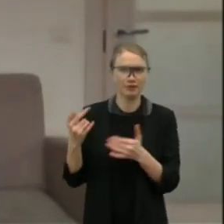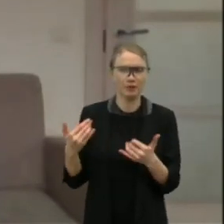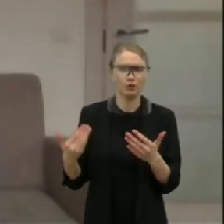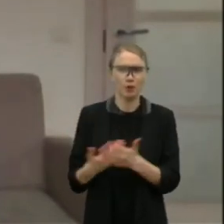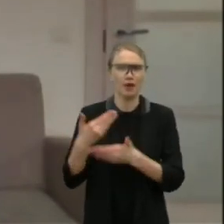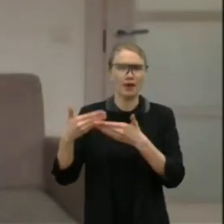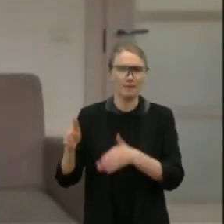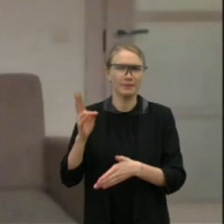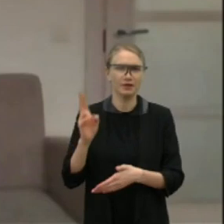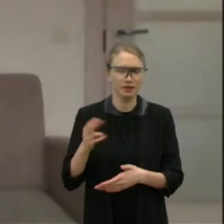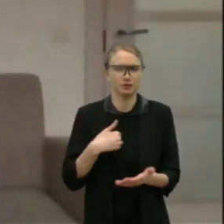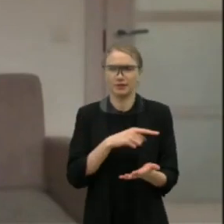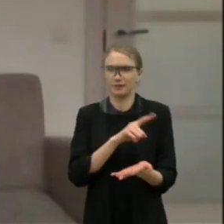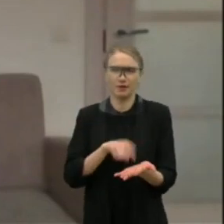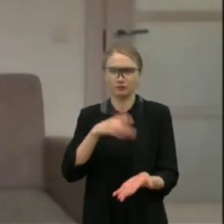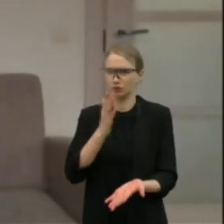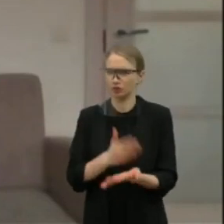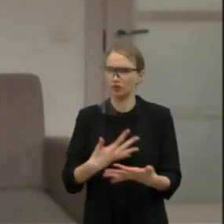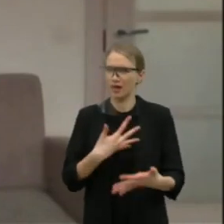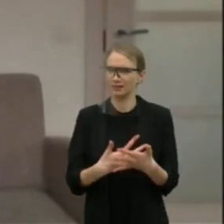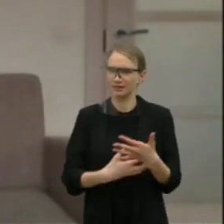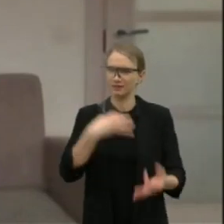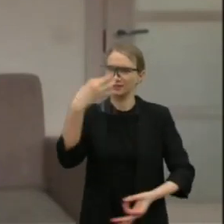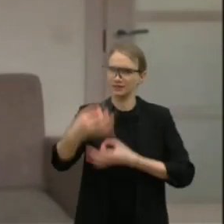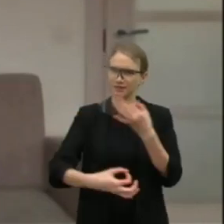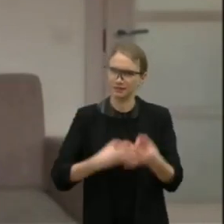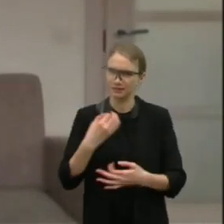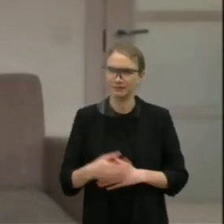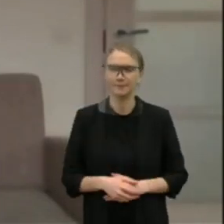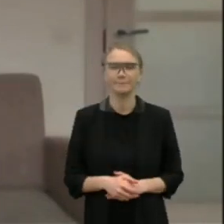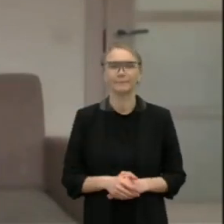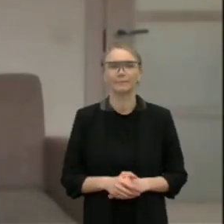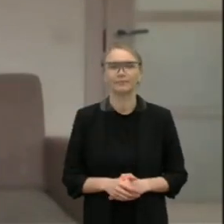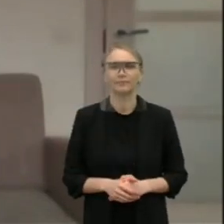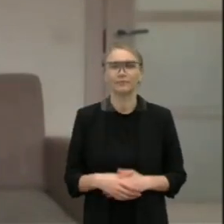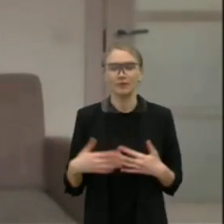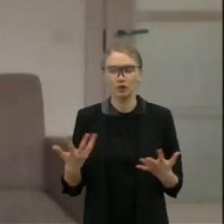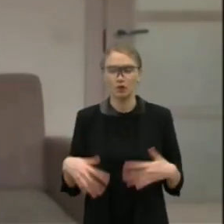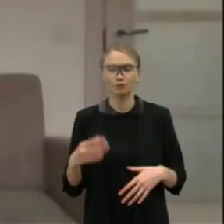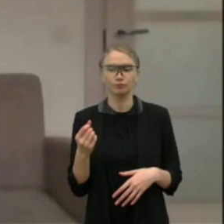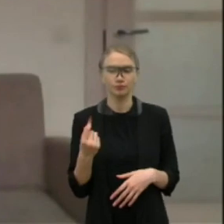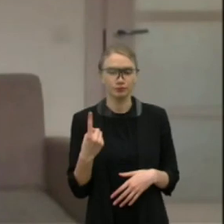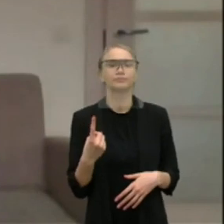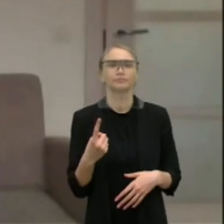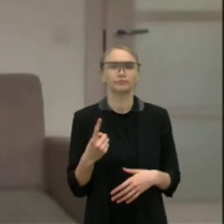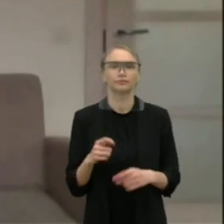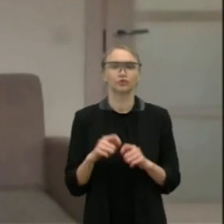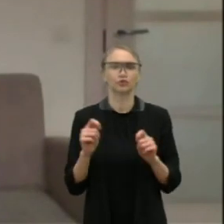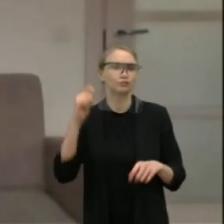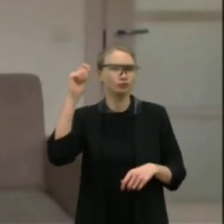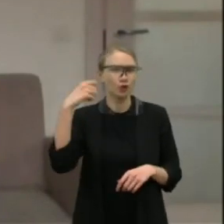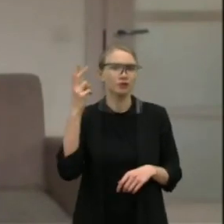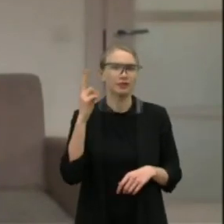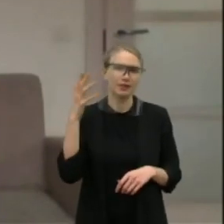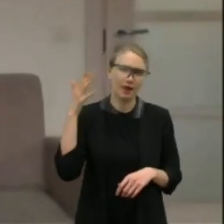klausimą tikrai kelia ir tam tikri jau atsiranda ir veiksmai, ir mokslininkai,